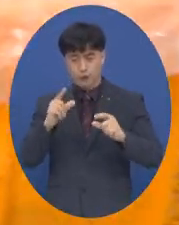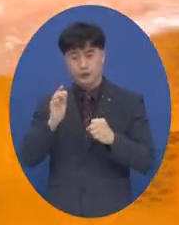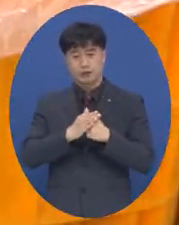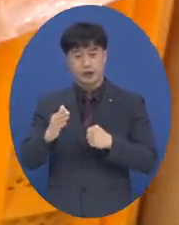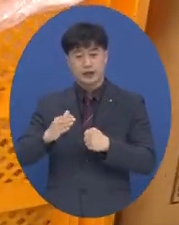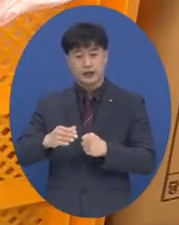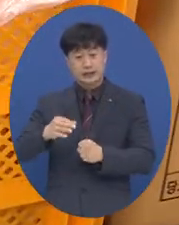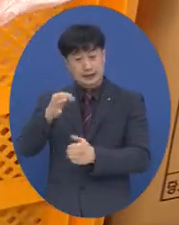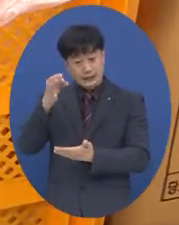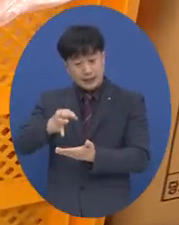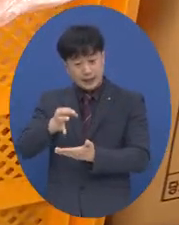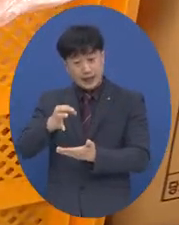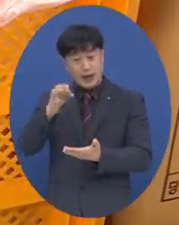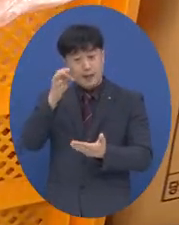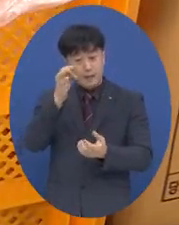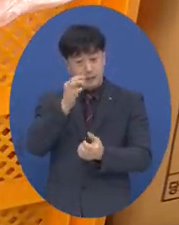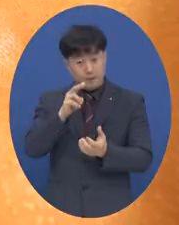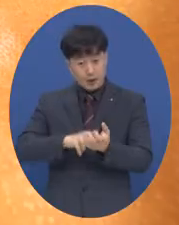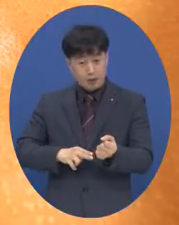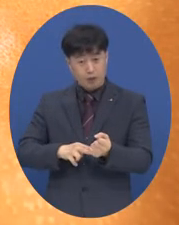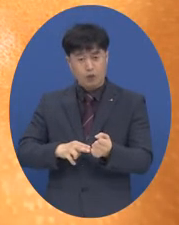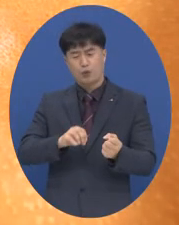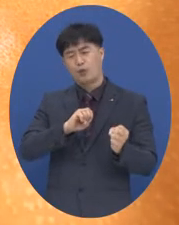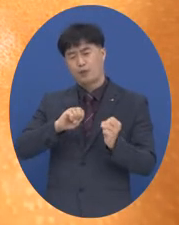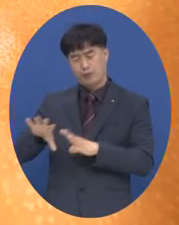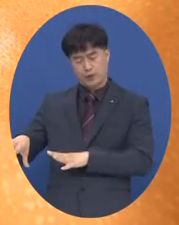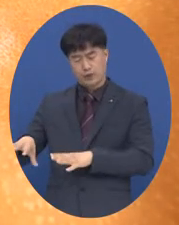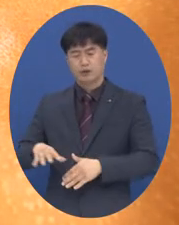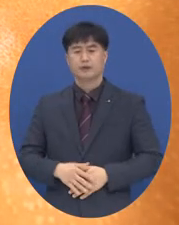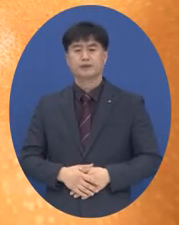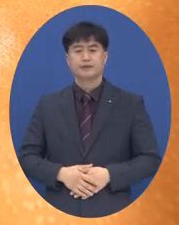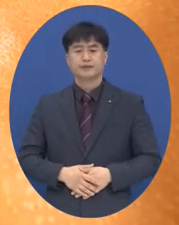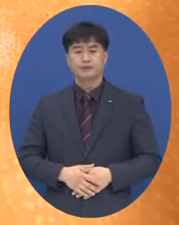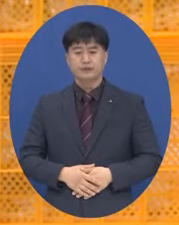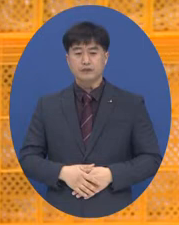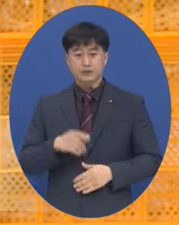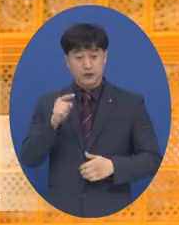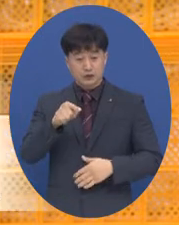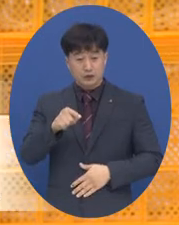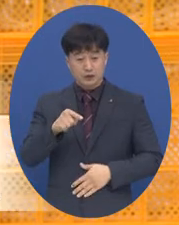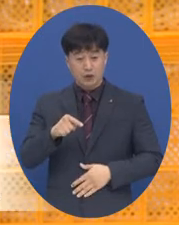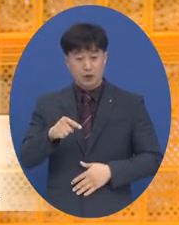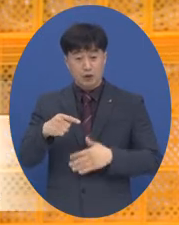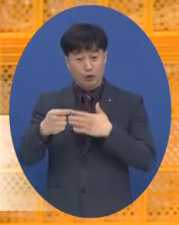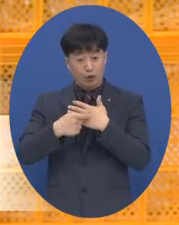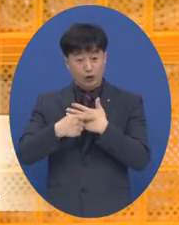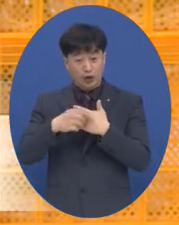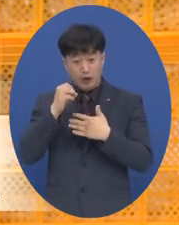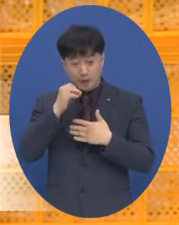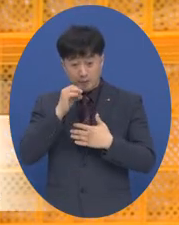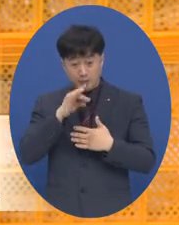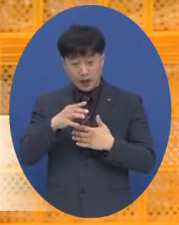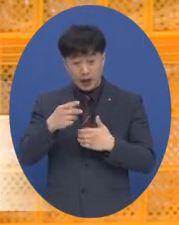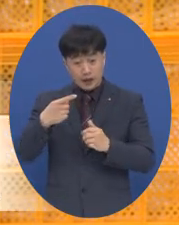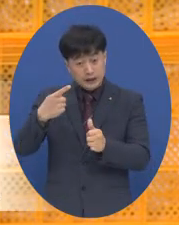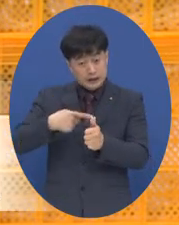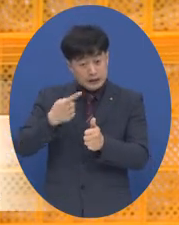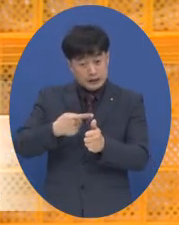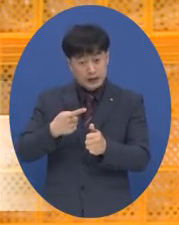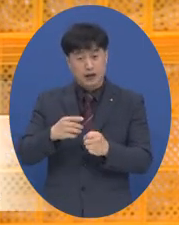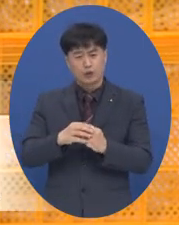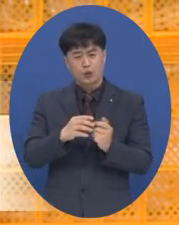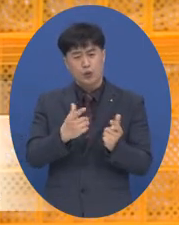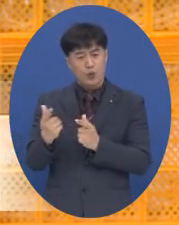때문에 헐값에 내놓거나 못 팔면 내다 버린다는 설명입니다. 얘는 이제 요 표피만 이제 깍그